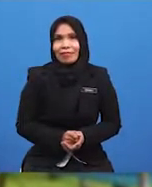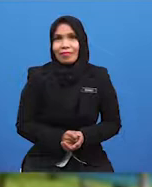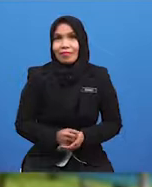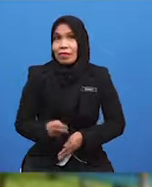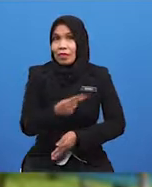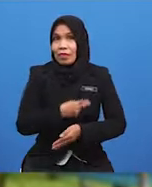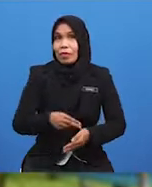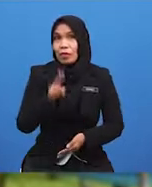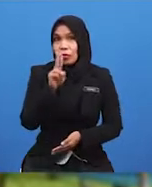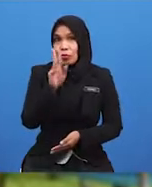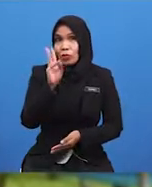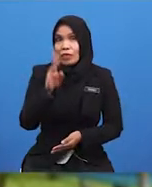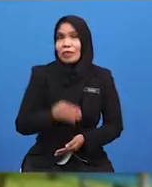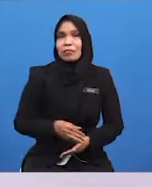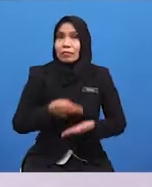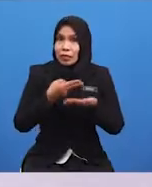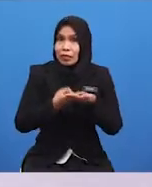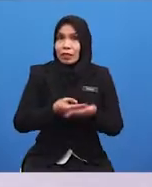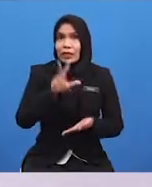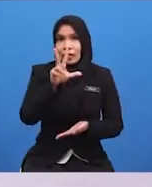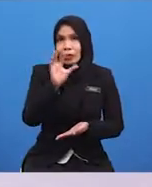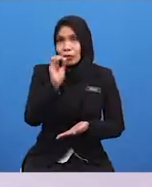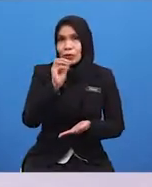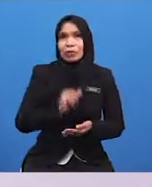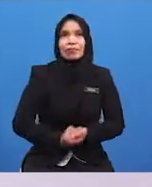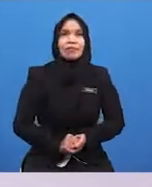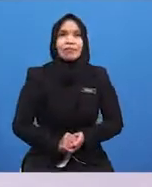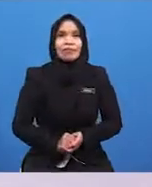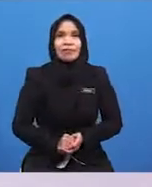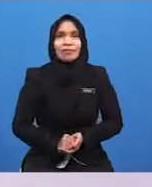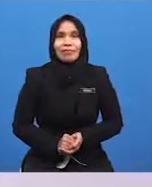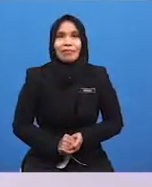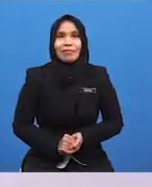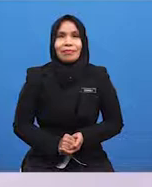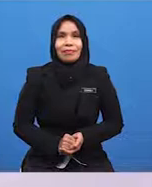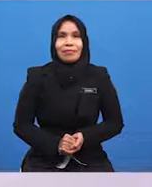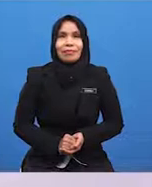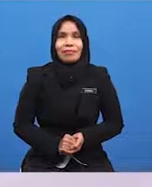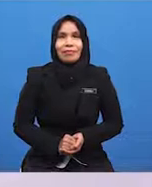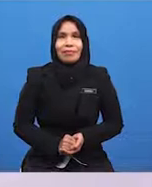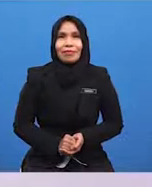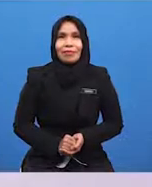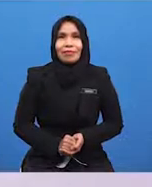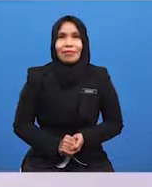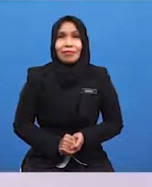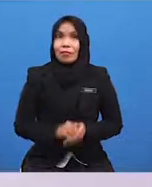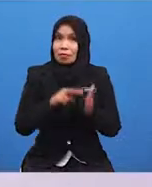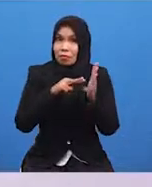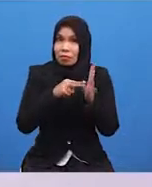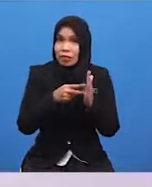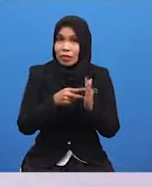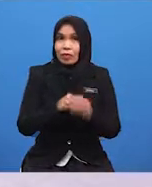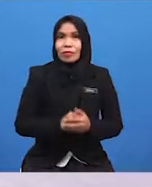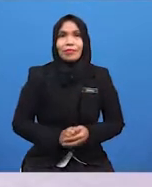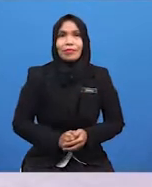26 tinggal 30 secara umumnya nilai hormat membawa maksud